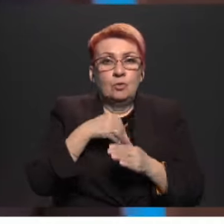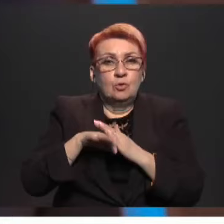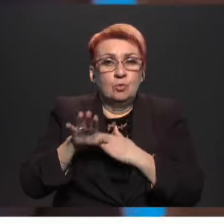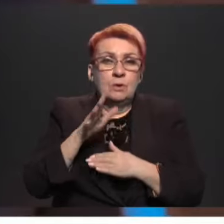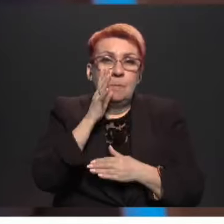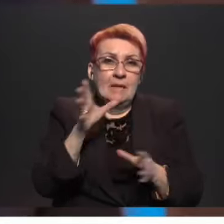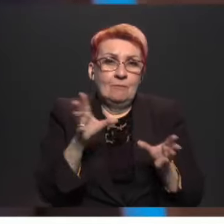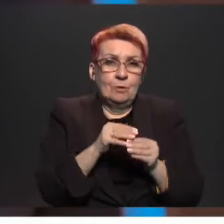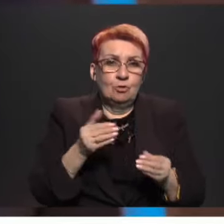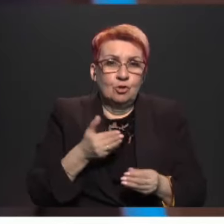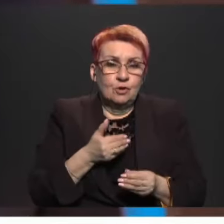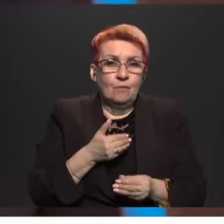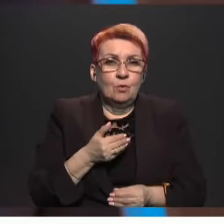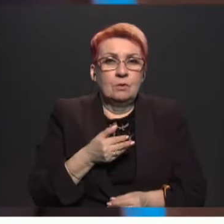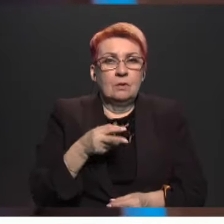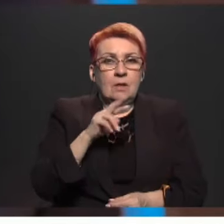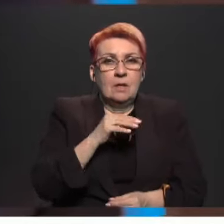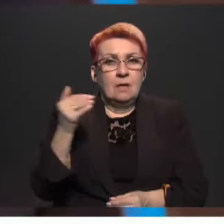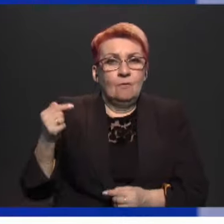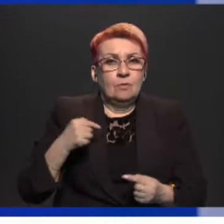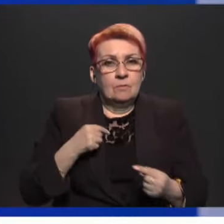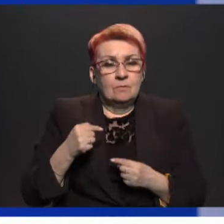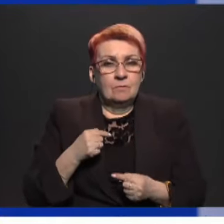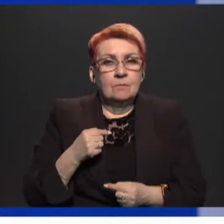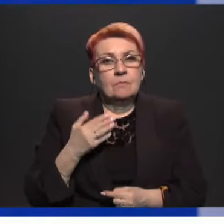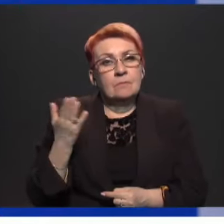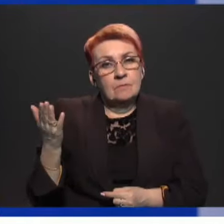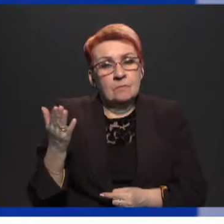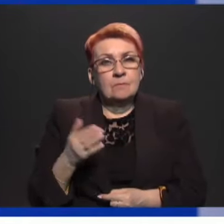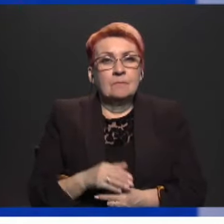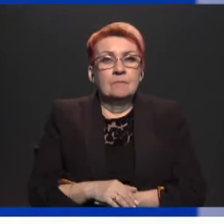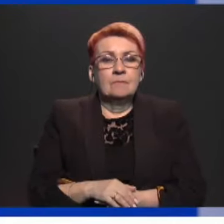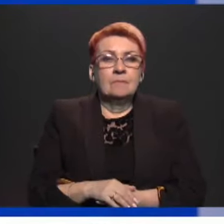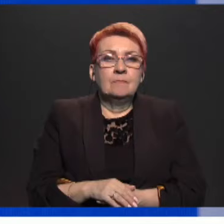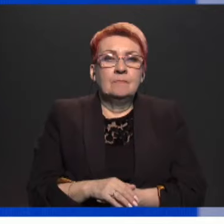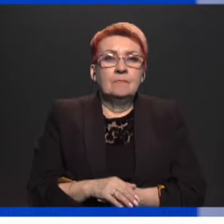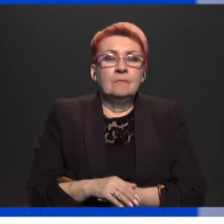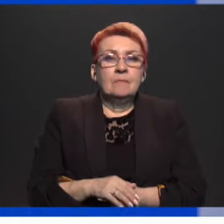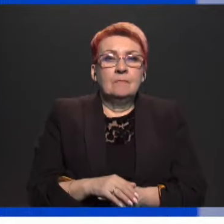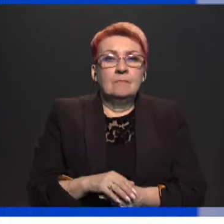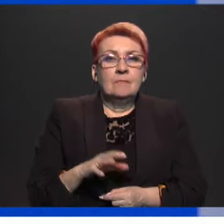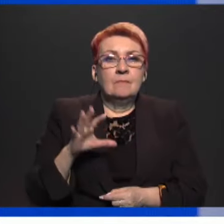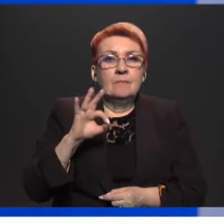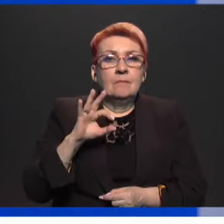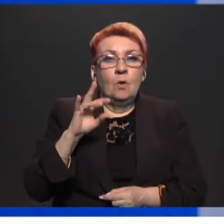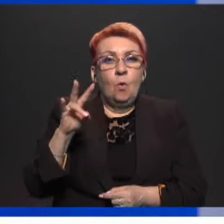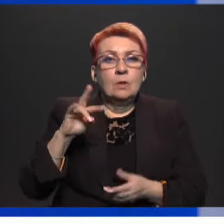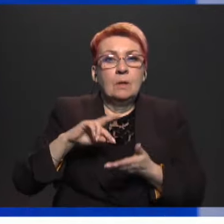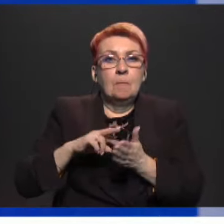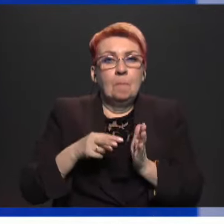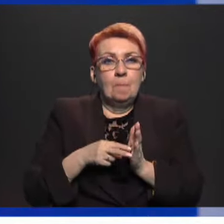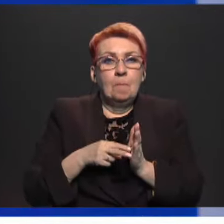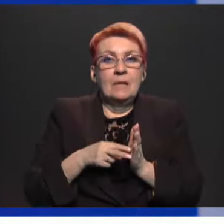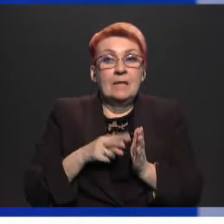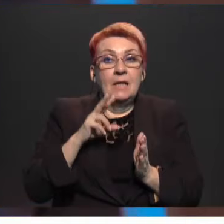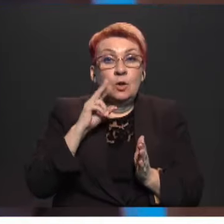вместе 5 лет. Я его извожу, поэтому решил от меня откупиться», говорит он. Это цитата. «И намерен снять нам квартиру с дочкой, дочь от